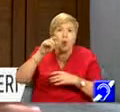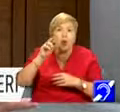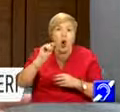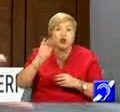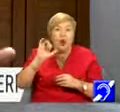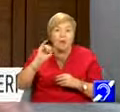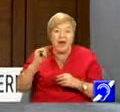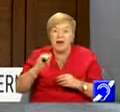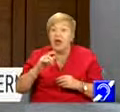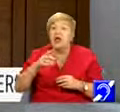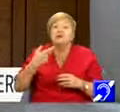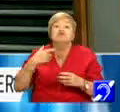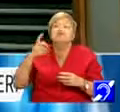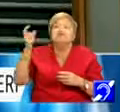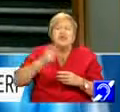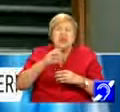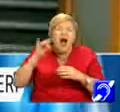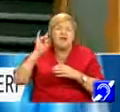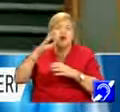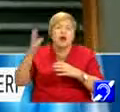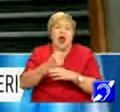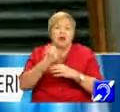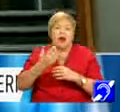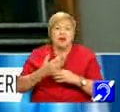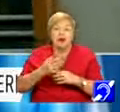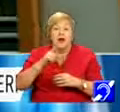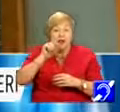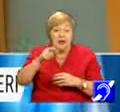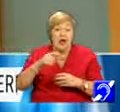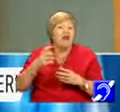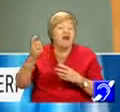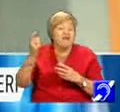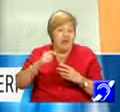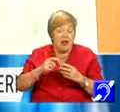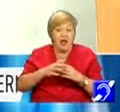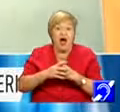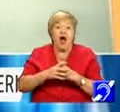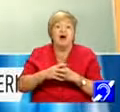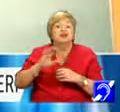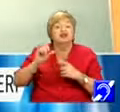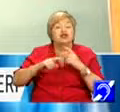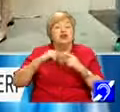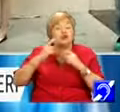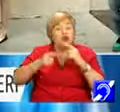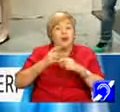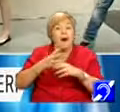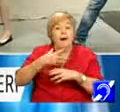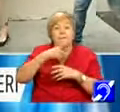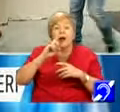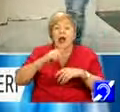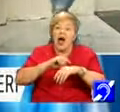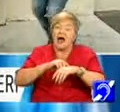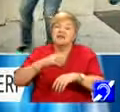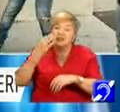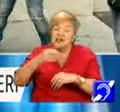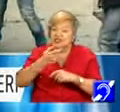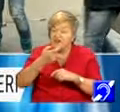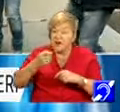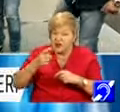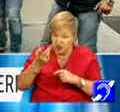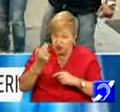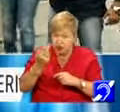de fapt direct din avion. El se afla într-o cursă Ryanair care ar fi urmat să plece la 9:45